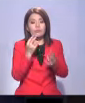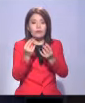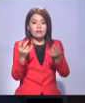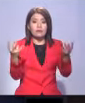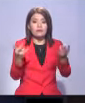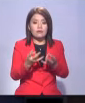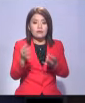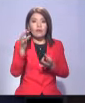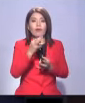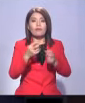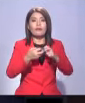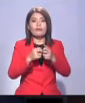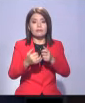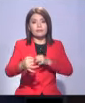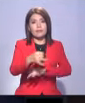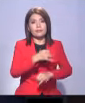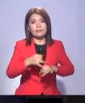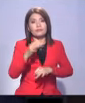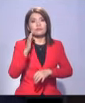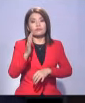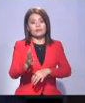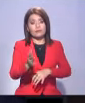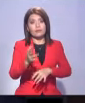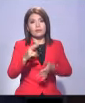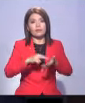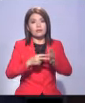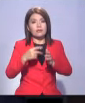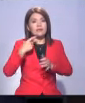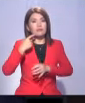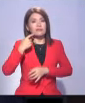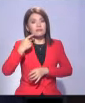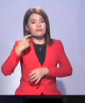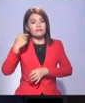сол мәселесін бүгін талқылаймыз. Ол да жолдауда анықталған.